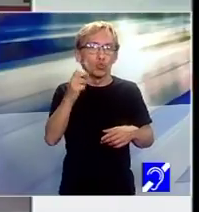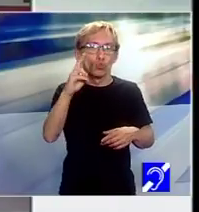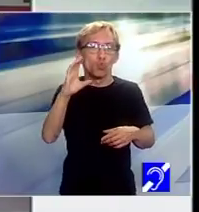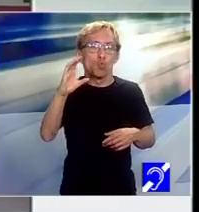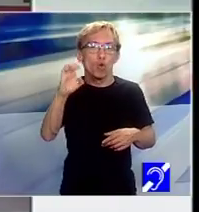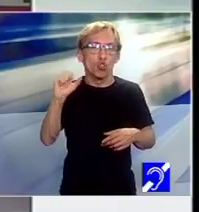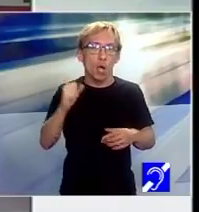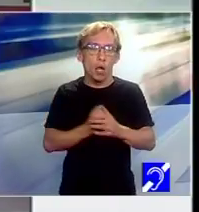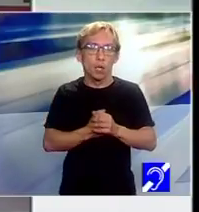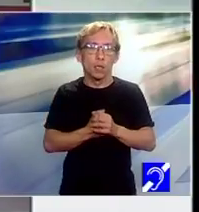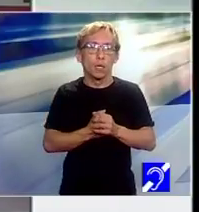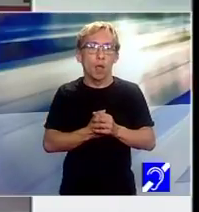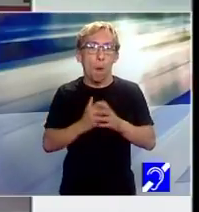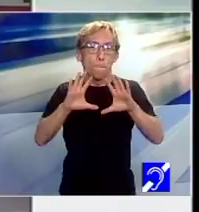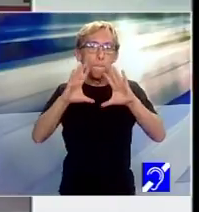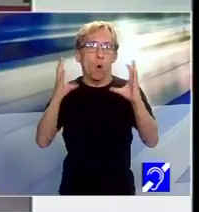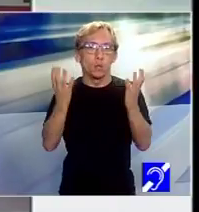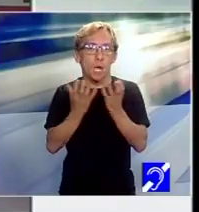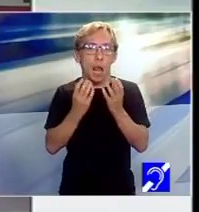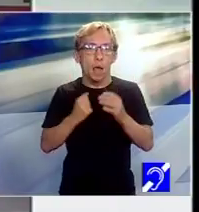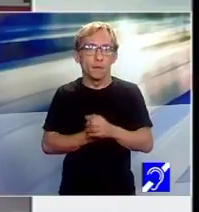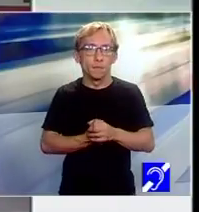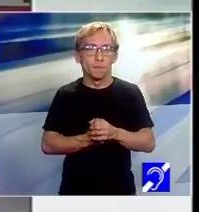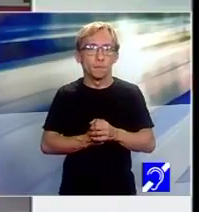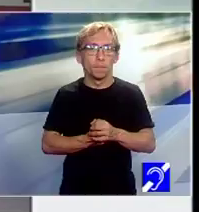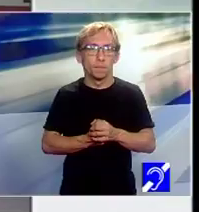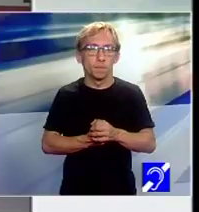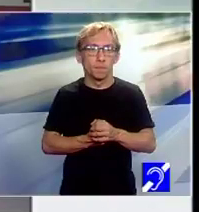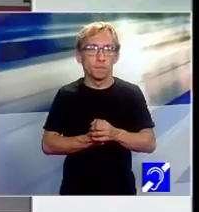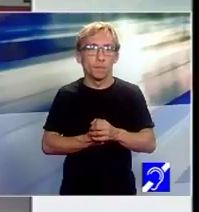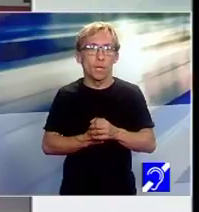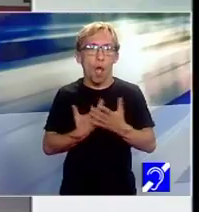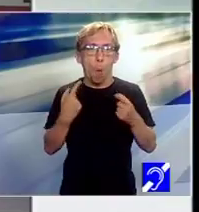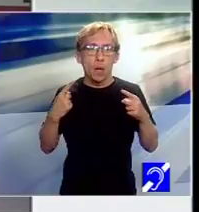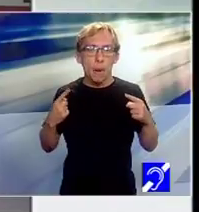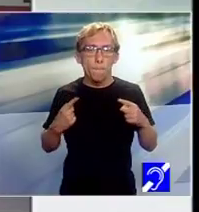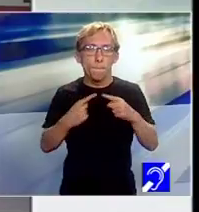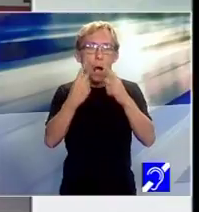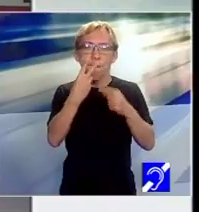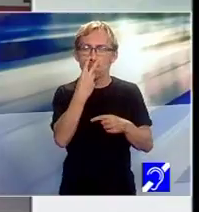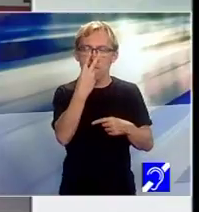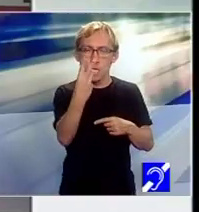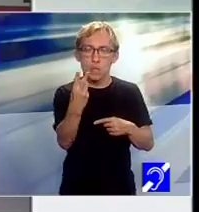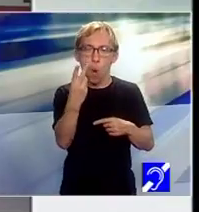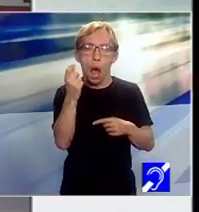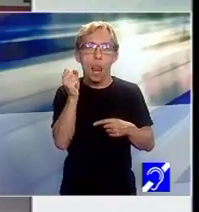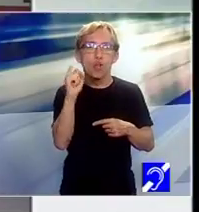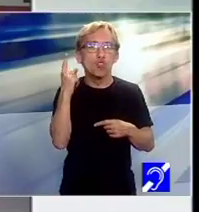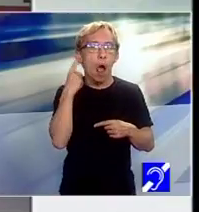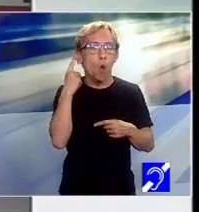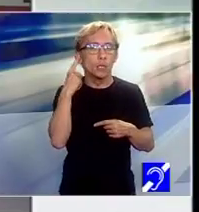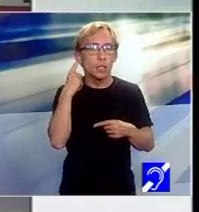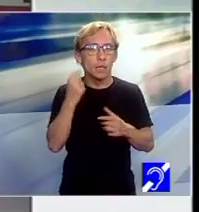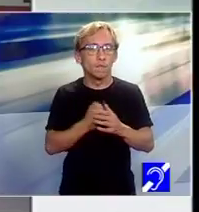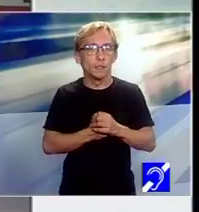mondială, națională, mondială. Și de mare impact atât vizual cât și auditiv.